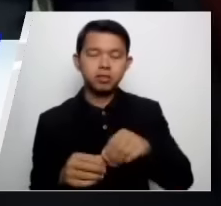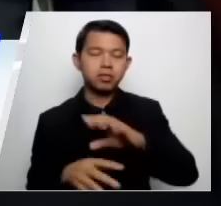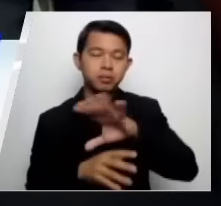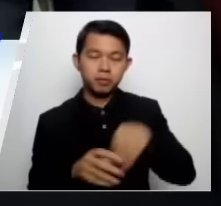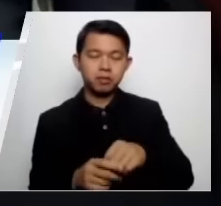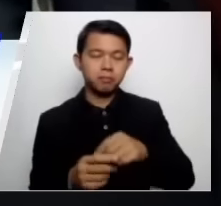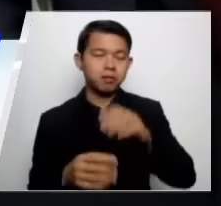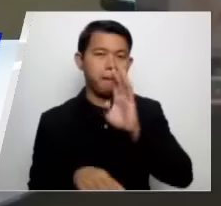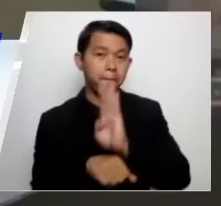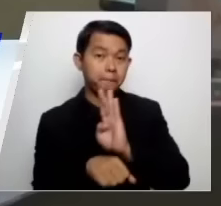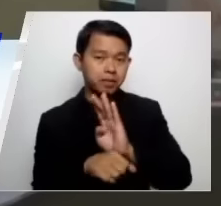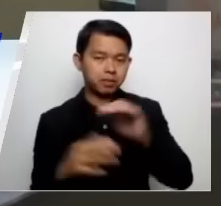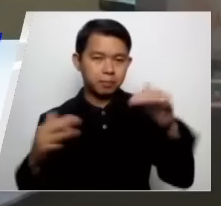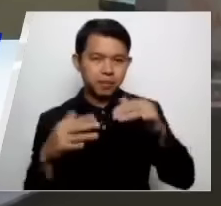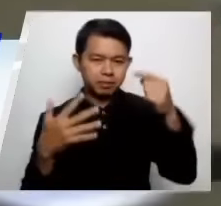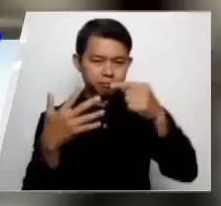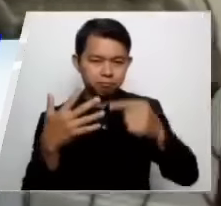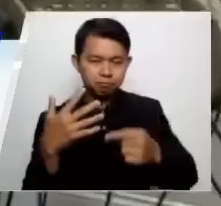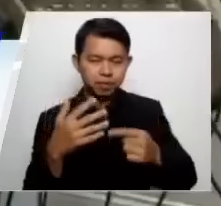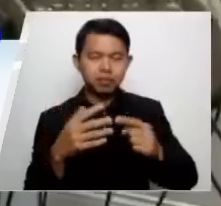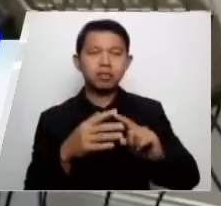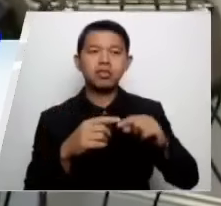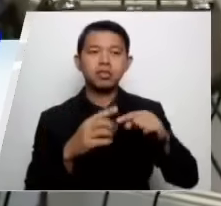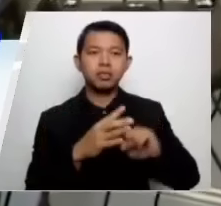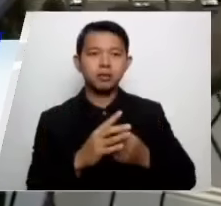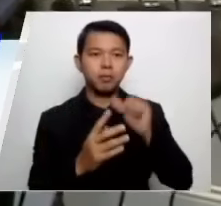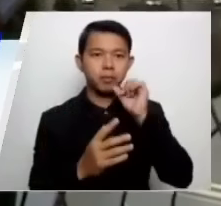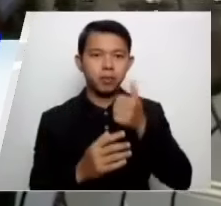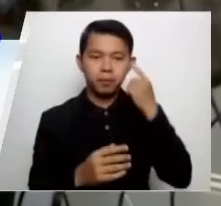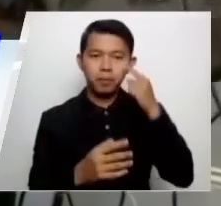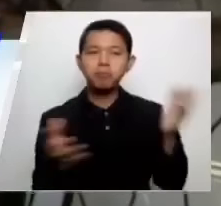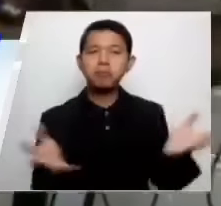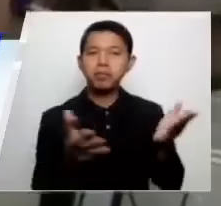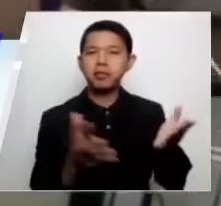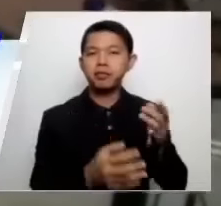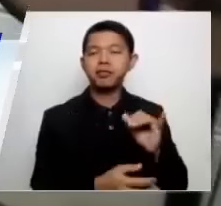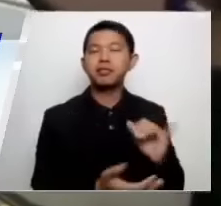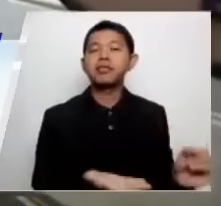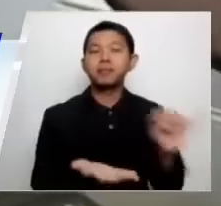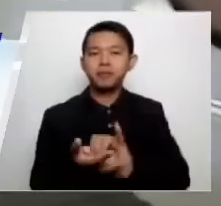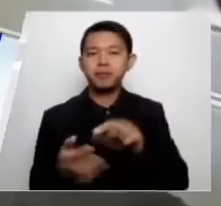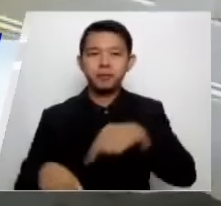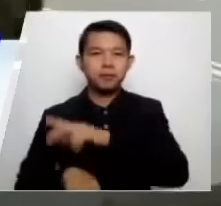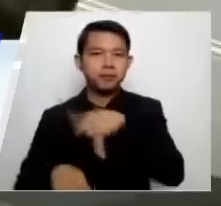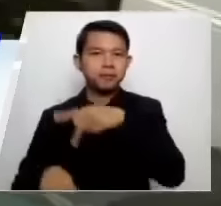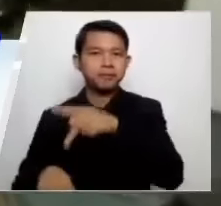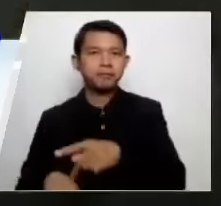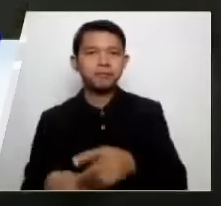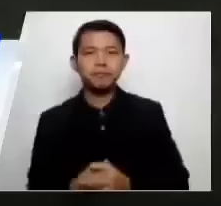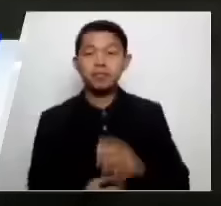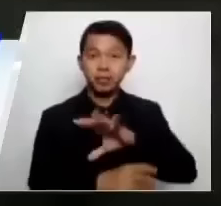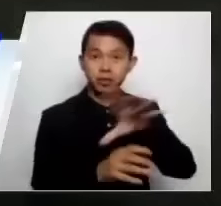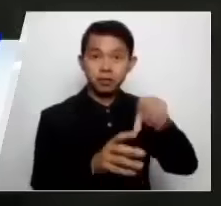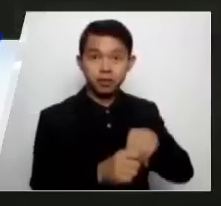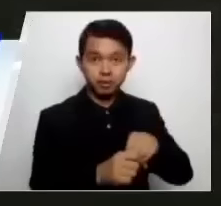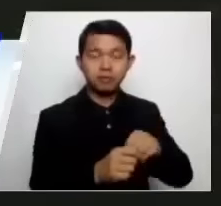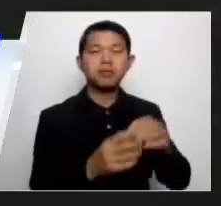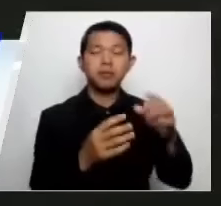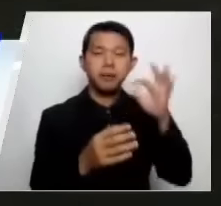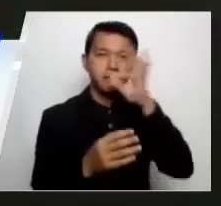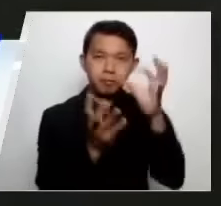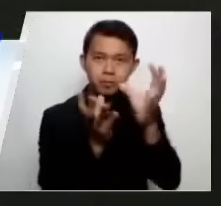para makapanghikayat ng pamumuhunan sa bansa. Matapos naman ito ay dumalo ang Pangulo sa pagtitipon ng Pinoy community dito sa Vietnam. May